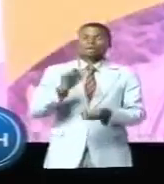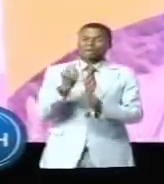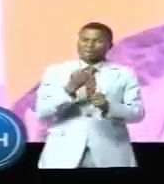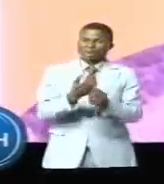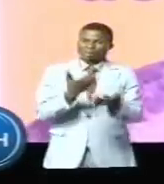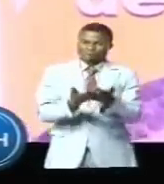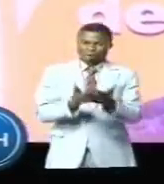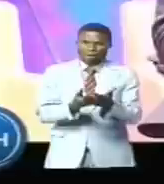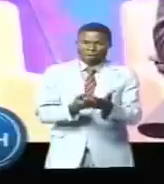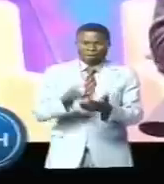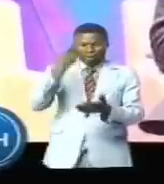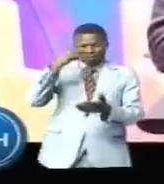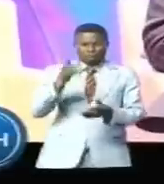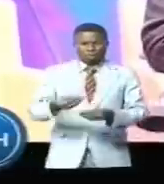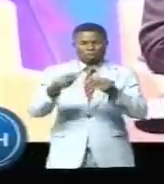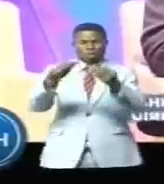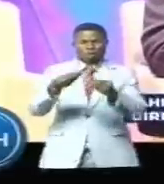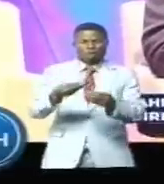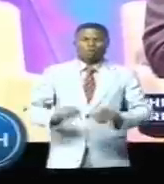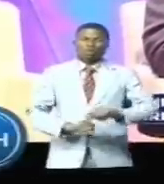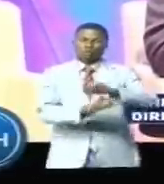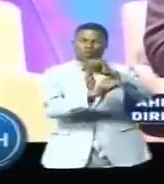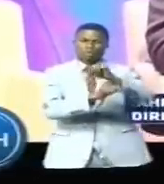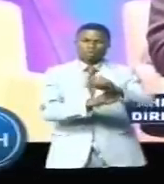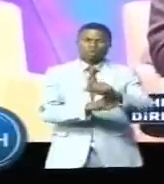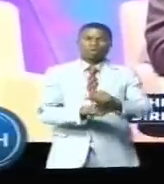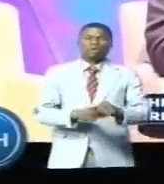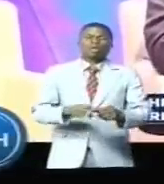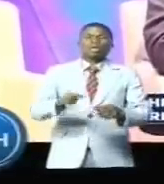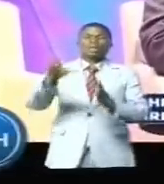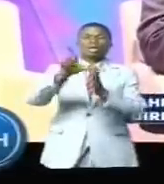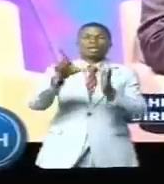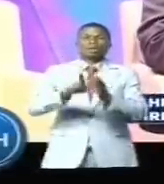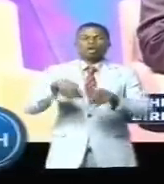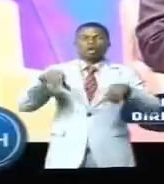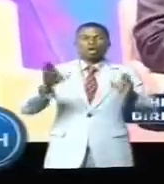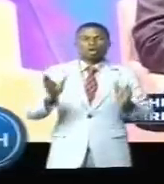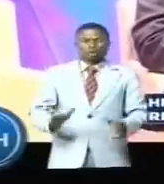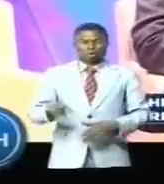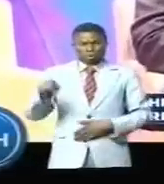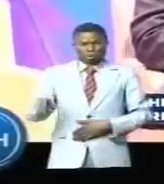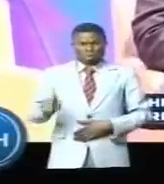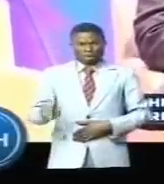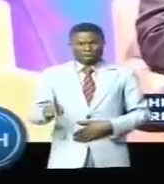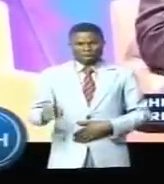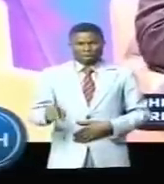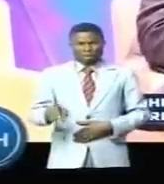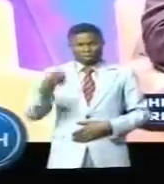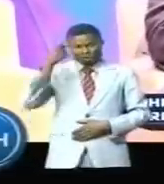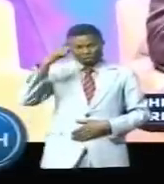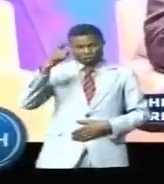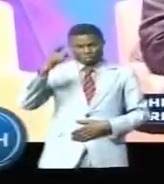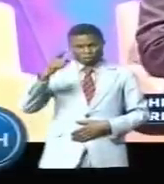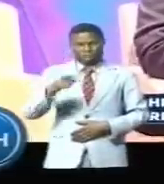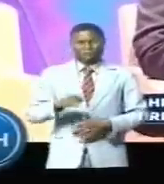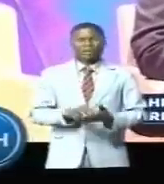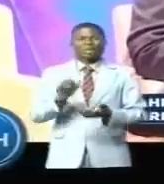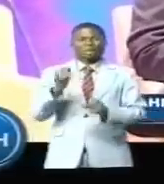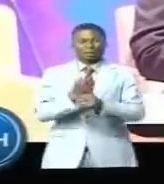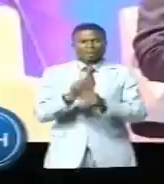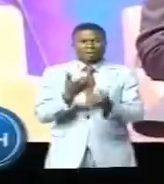ou pour apporter de l'équilibre, le législateur a pris une mesure courageuse et